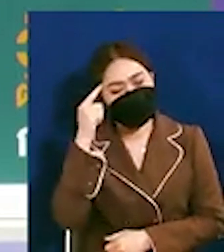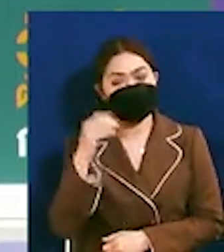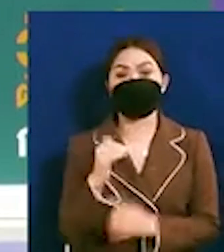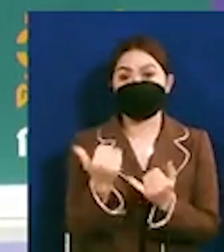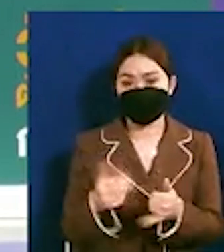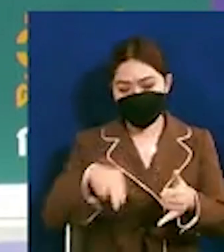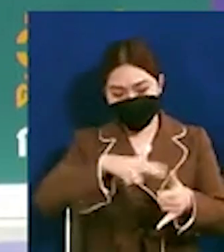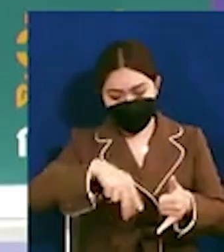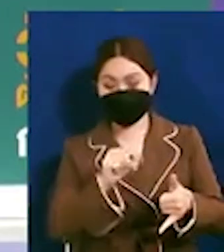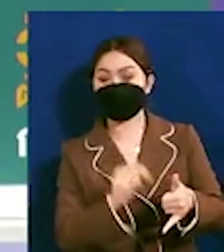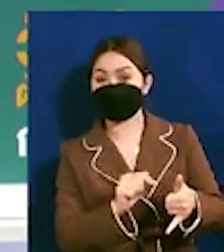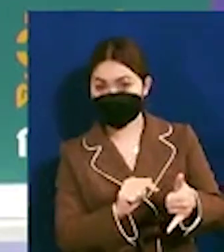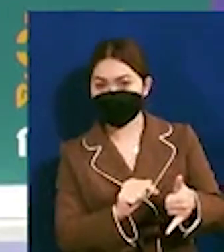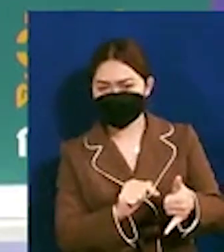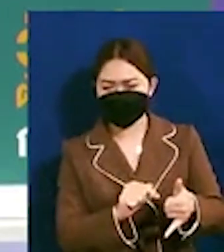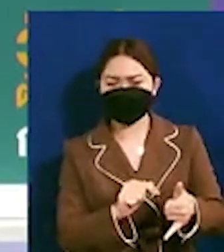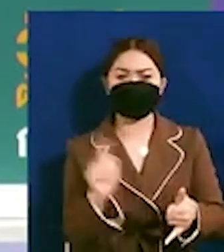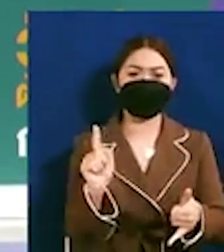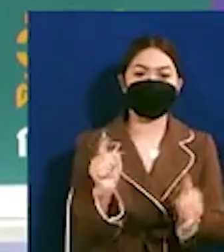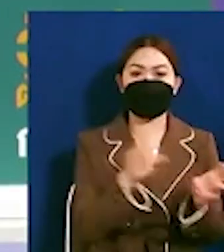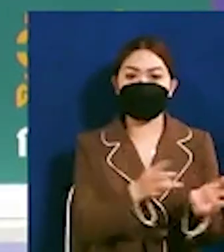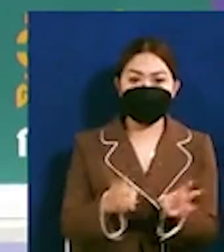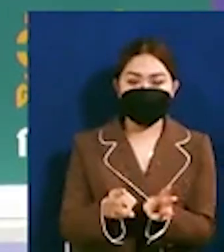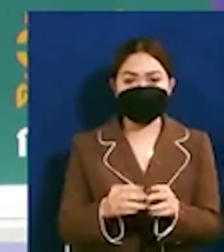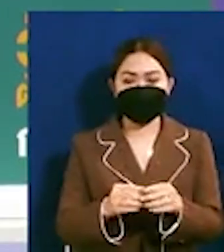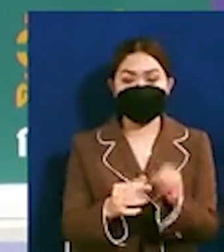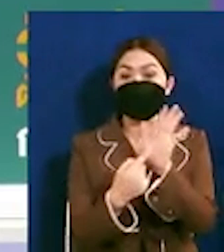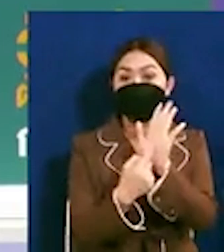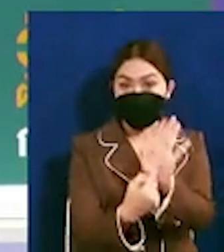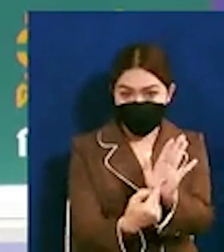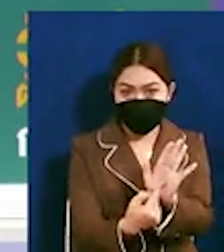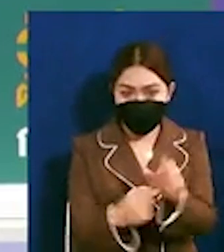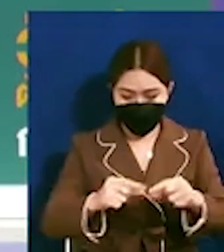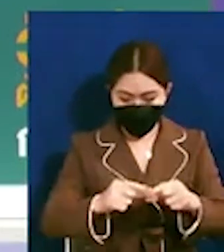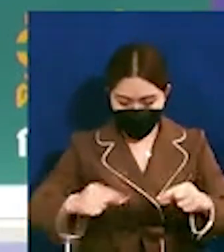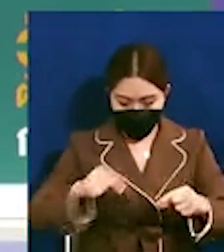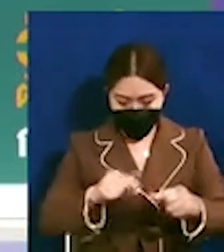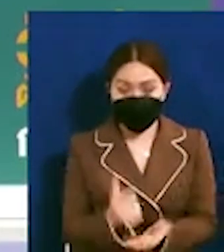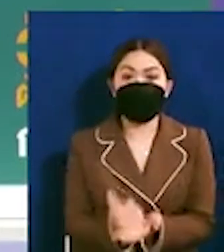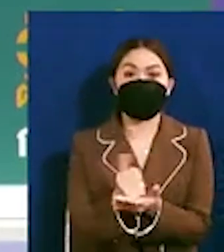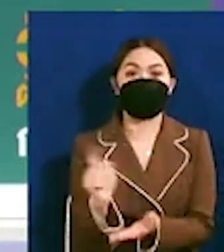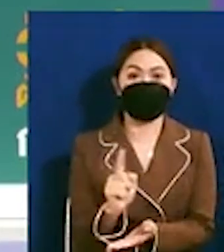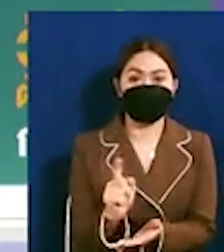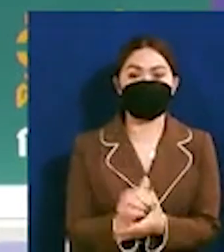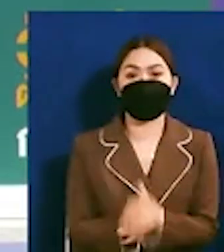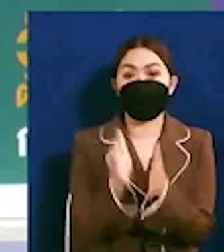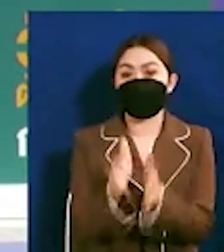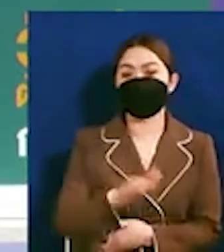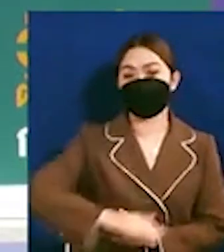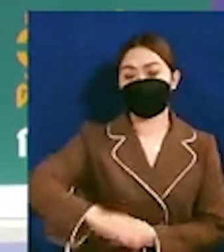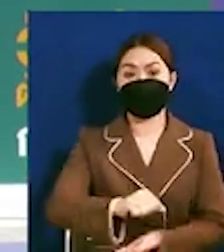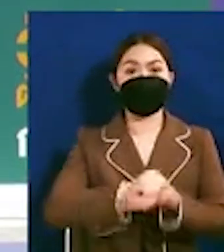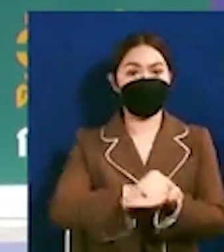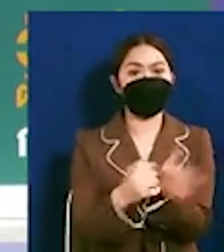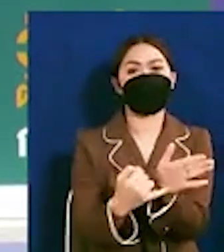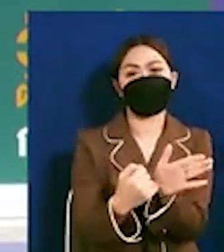ตรวจโดยพูดง่ายๆอันที่เช่น Test kitเนี่ยนะครับจะได้ช่วยให้คนเนี่ยเข้าถึง